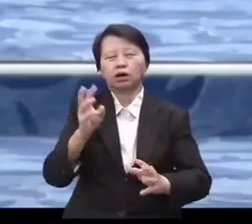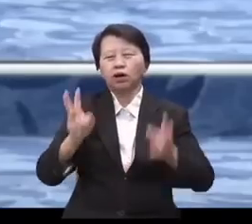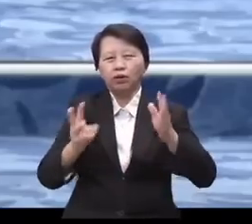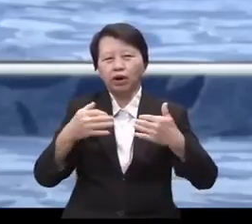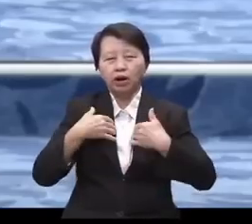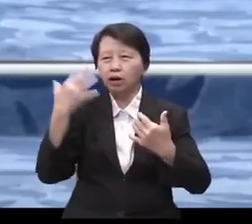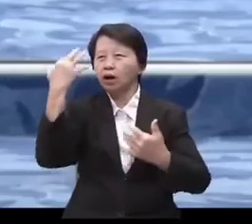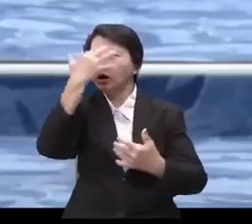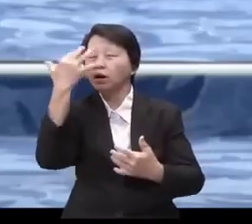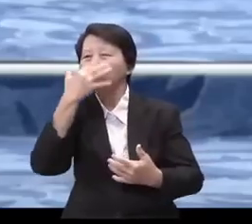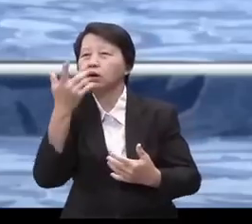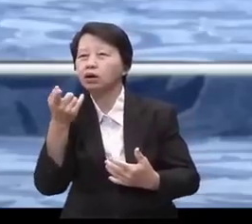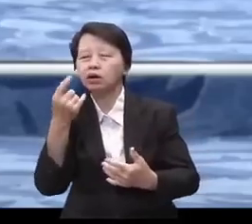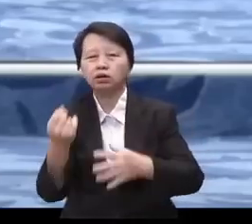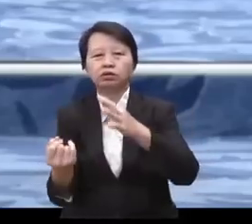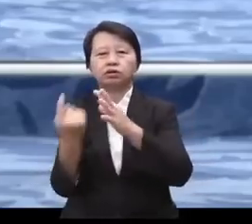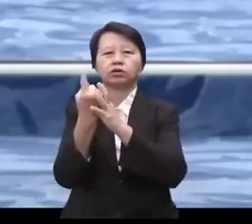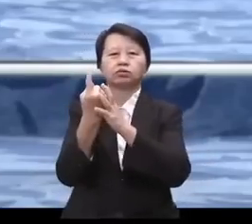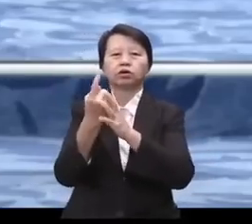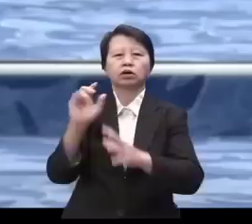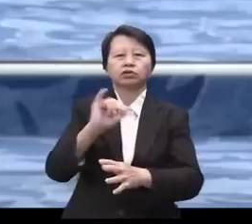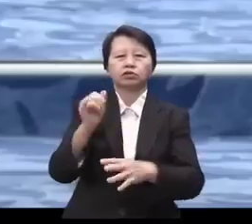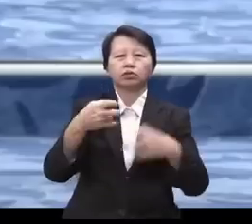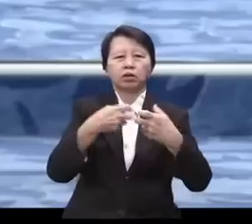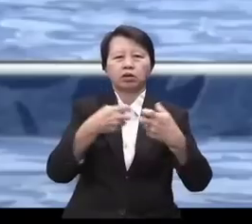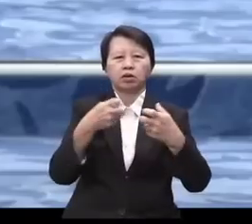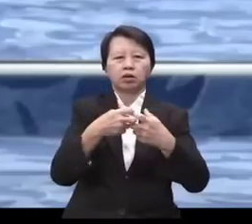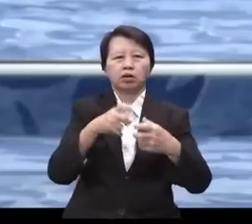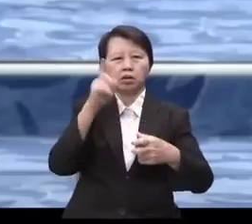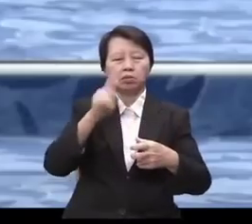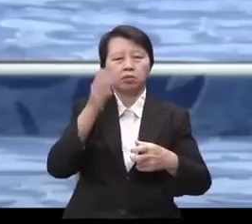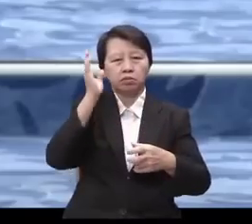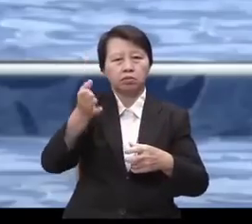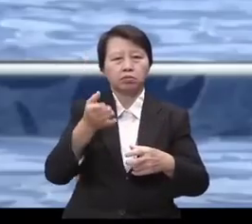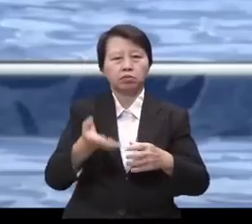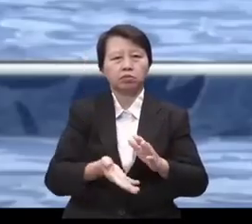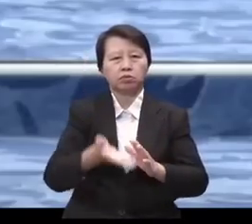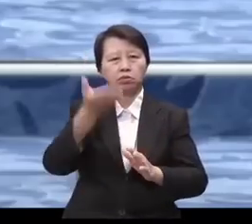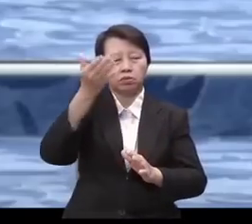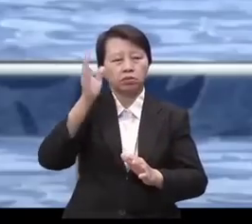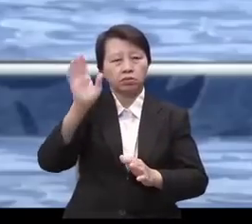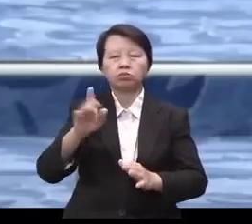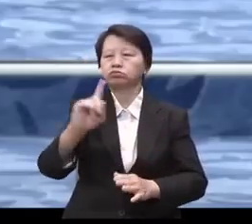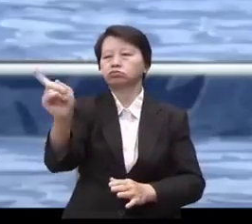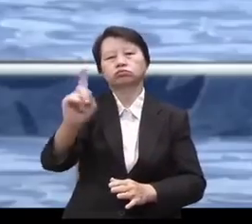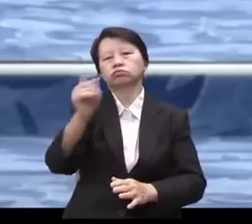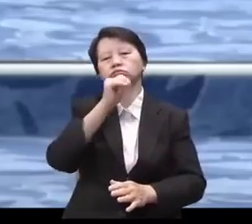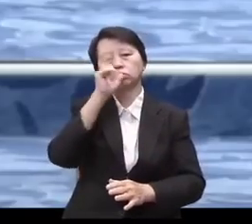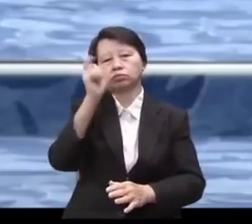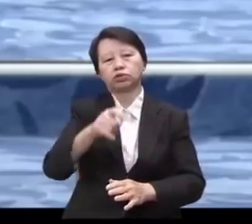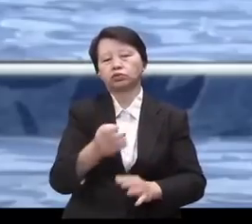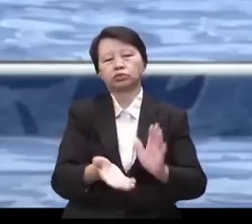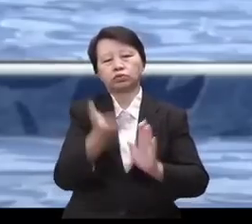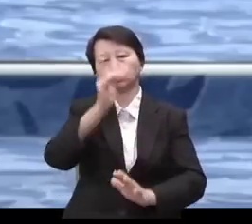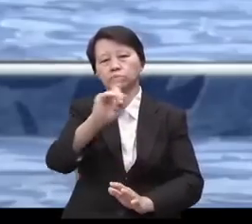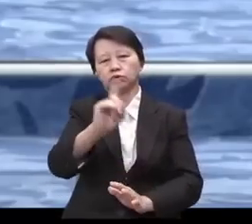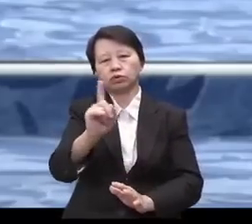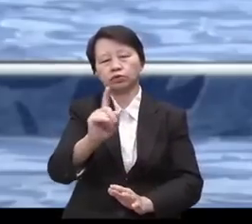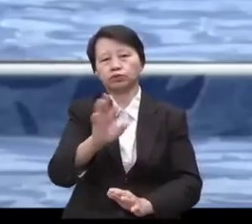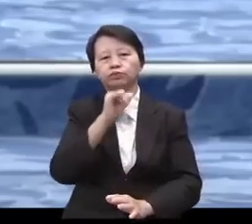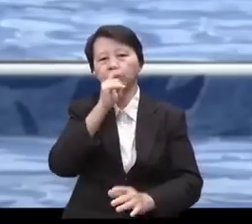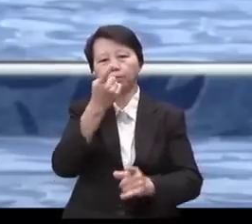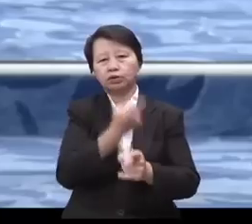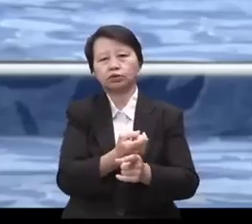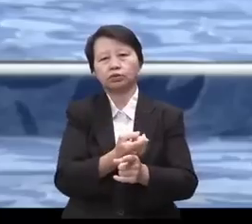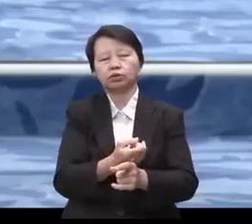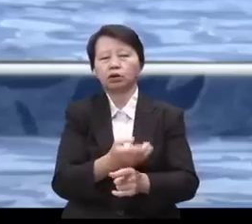yang dibangkitkan seolah-olah kad elektrik itu dikenakan kepada rakyat biasa. Tidak benar sama sekali. Dan kalau ada,